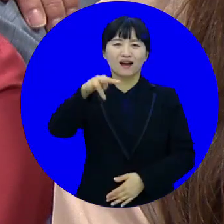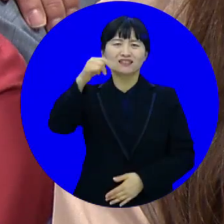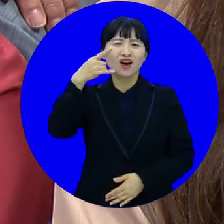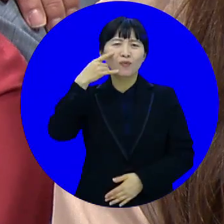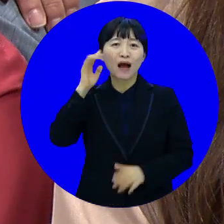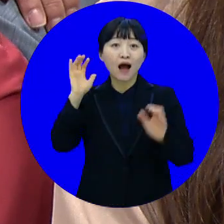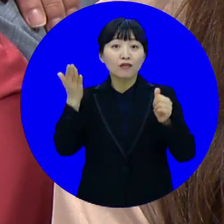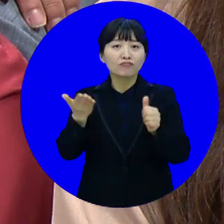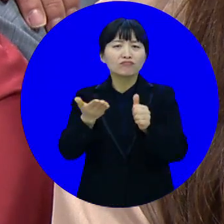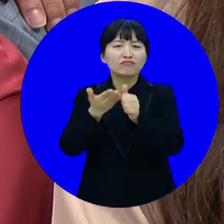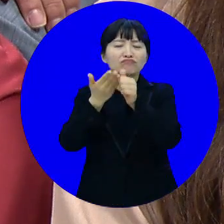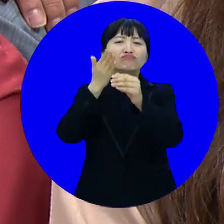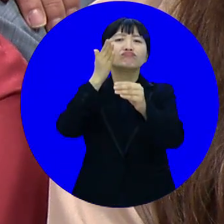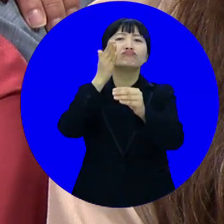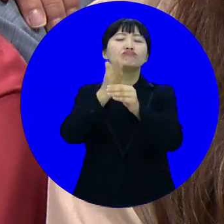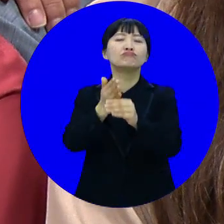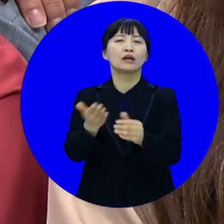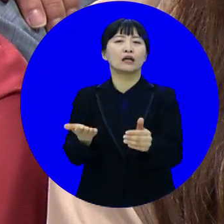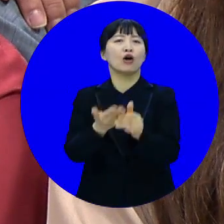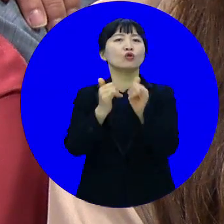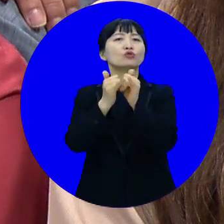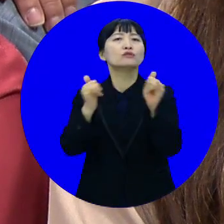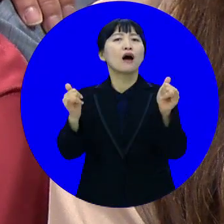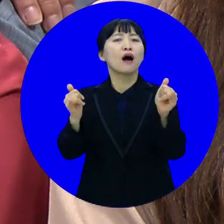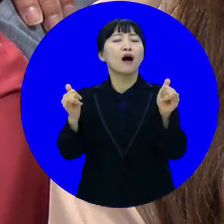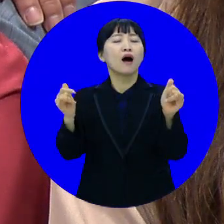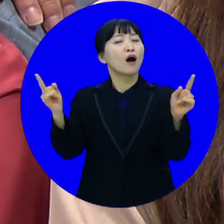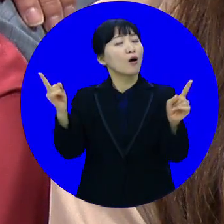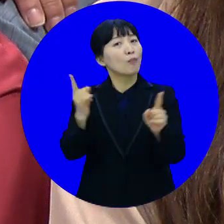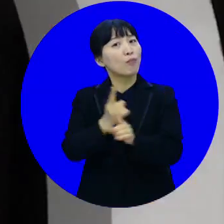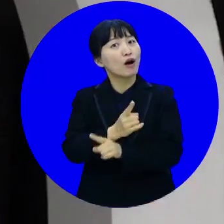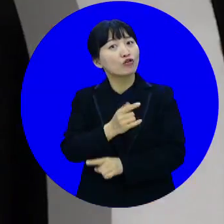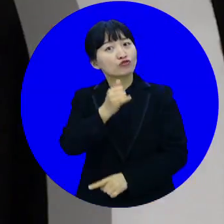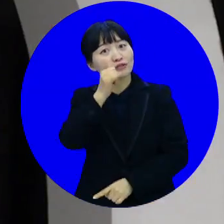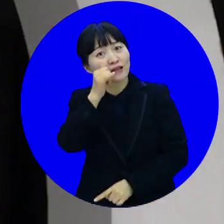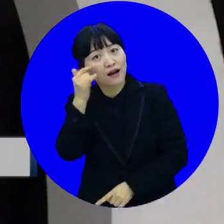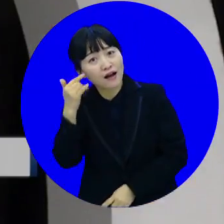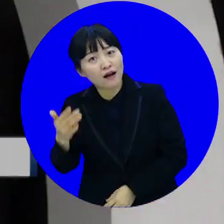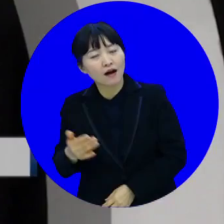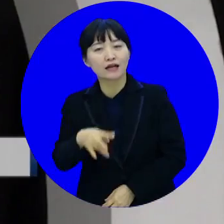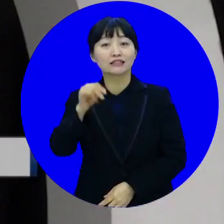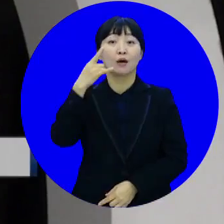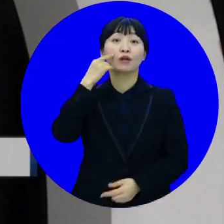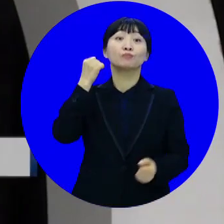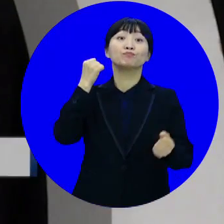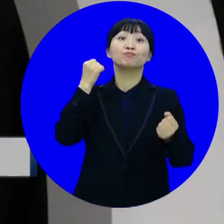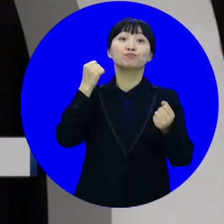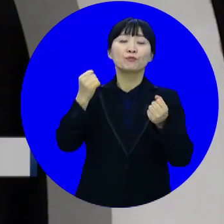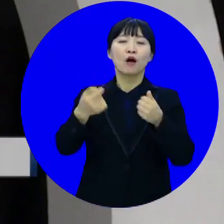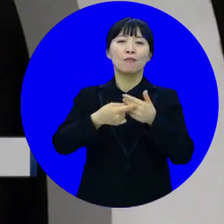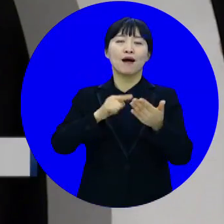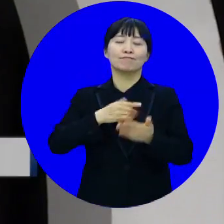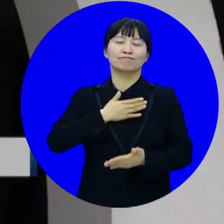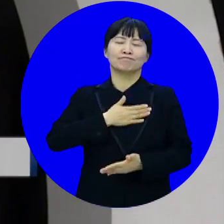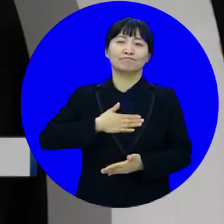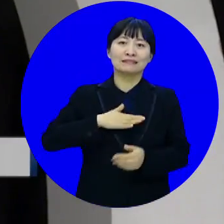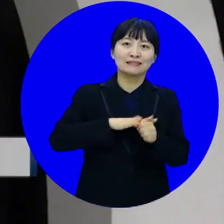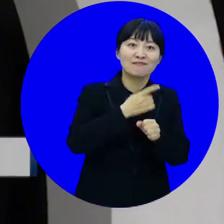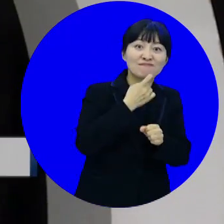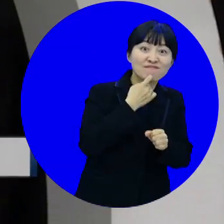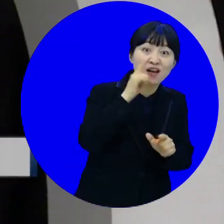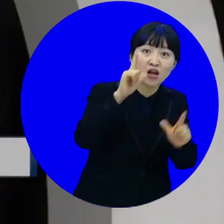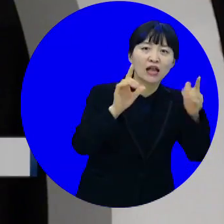시어머니가 제 아이를 키우고 있는데 양육자를 바꿀 수 없나요? 시어머니여도 아이하고 정서적으로